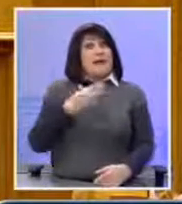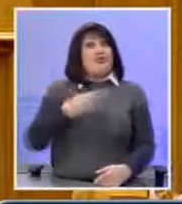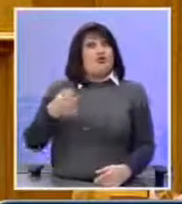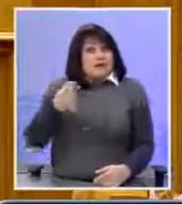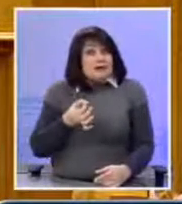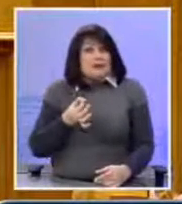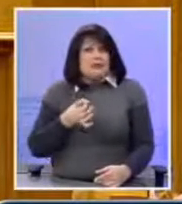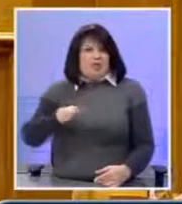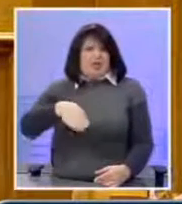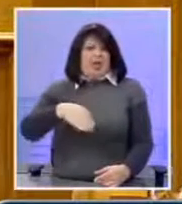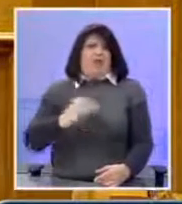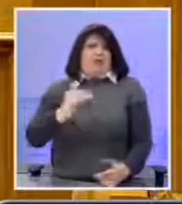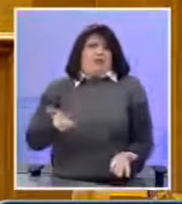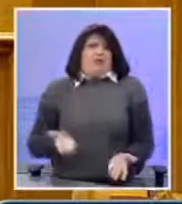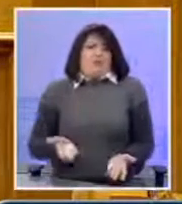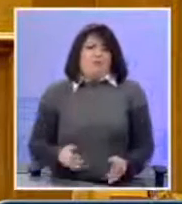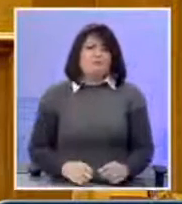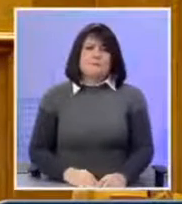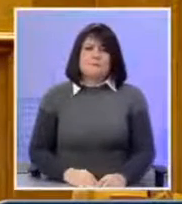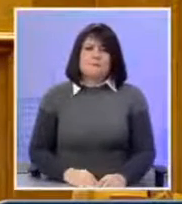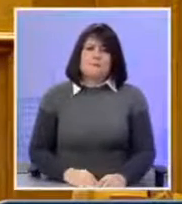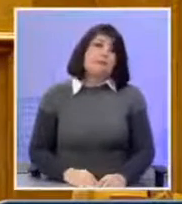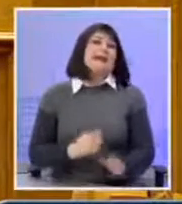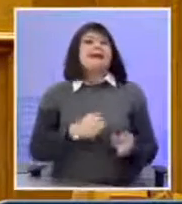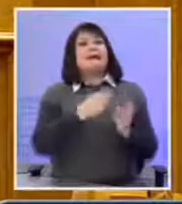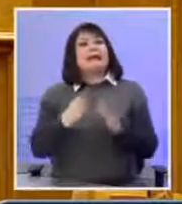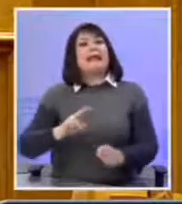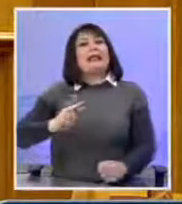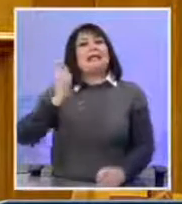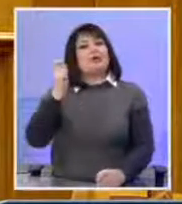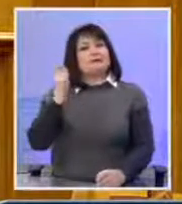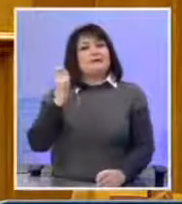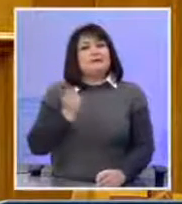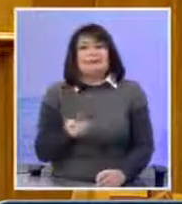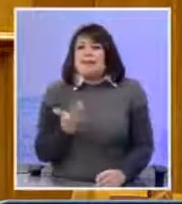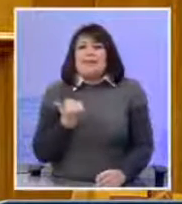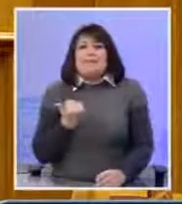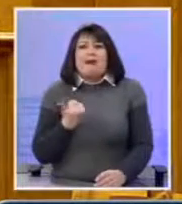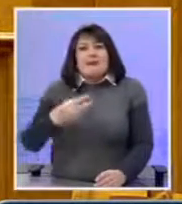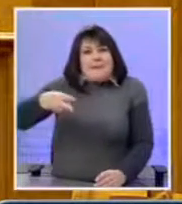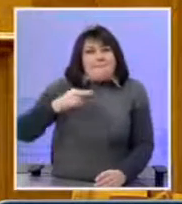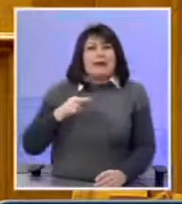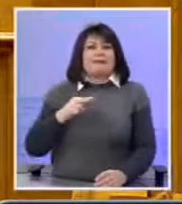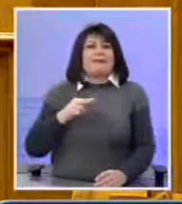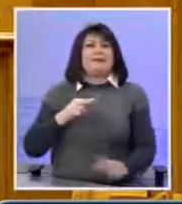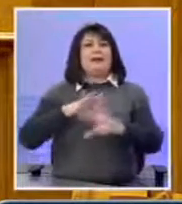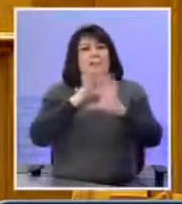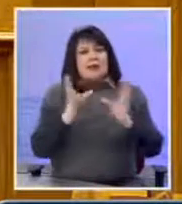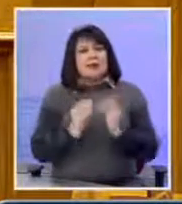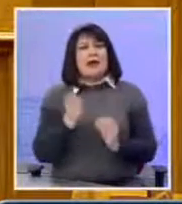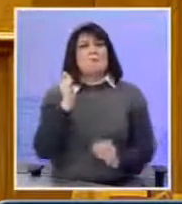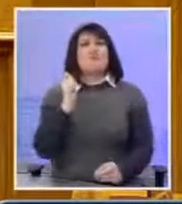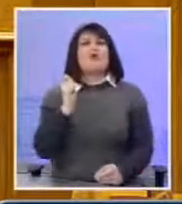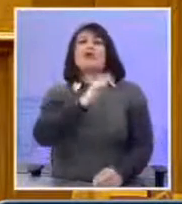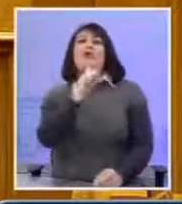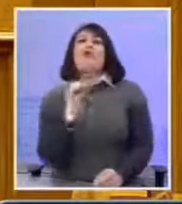αυτό. Δεν υπάρχει όμως από την πλευρά της αντιπολίτευσης μια απάντηση στο συνολικό πολιτικό ερώτημα,